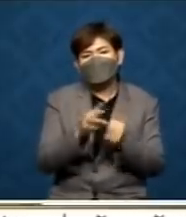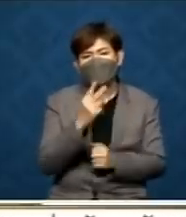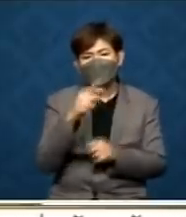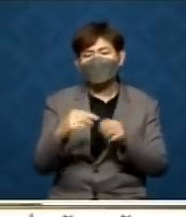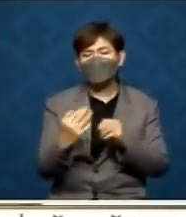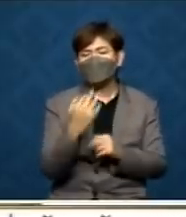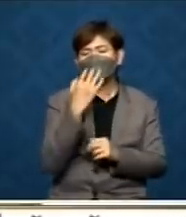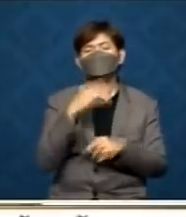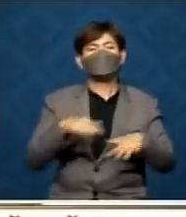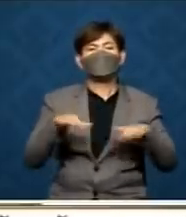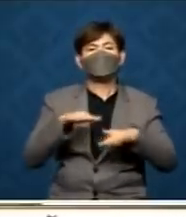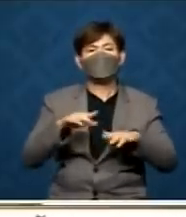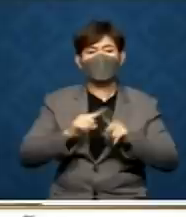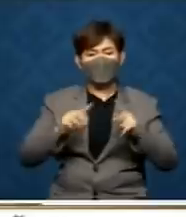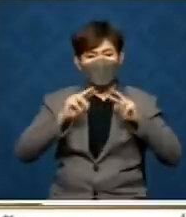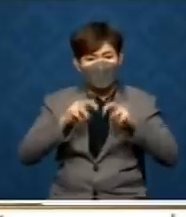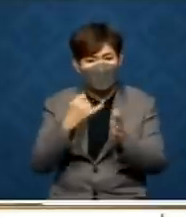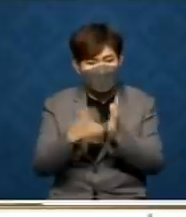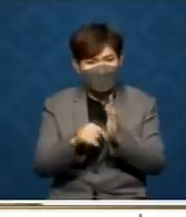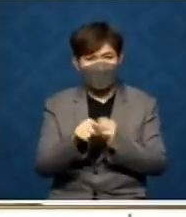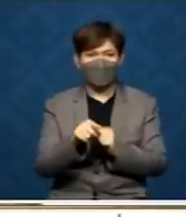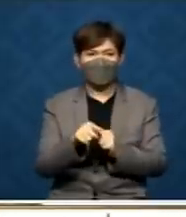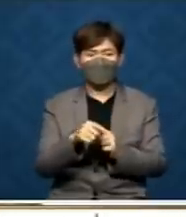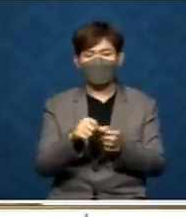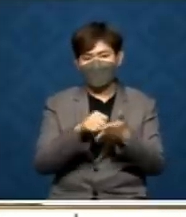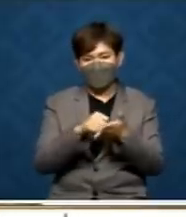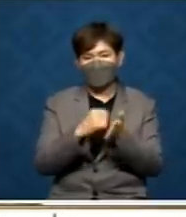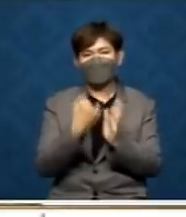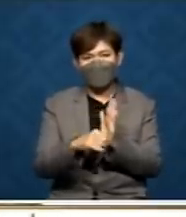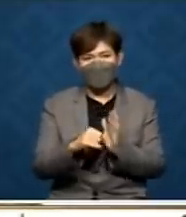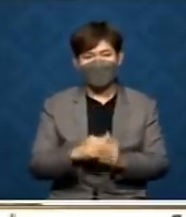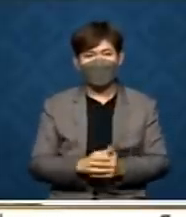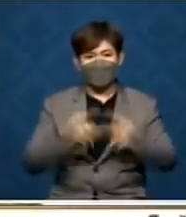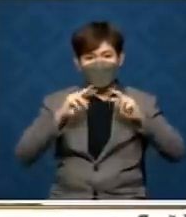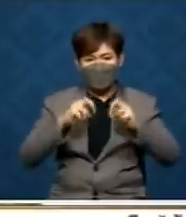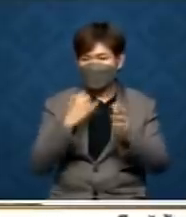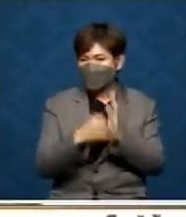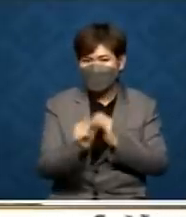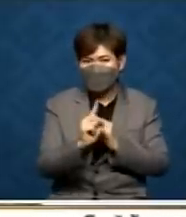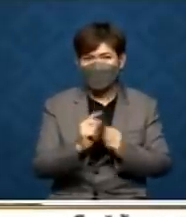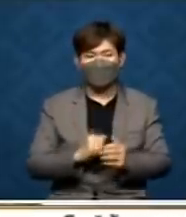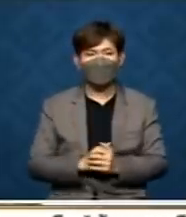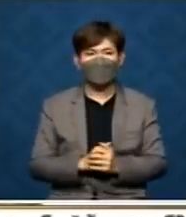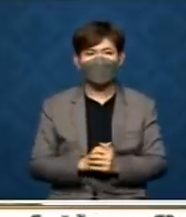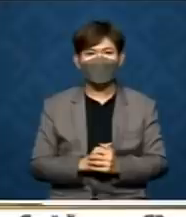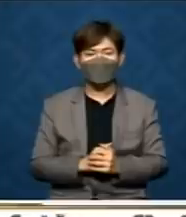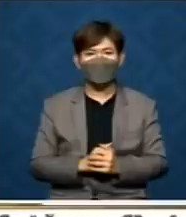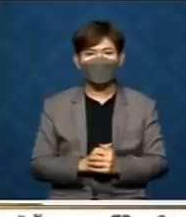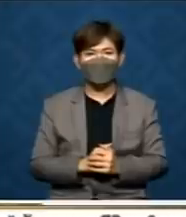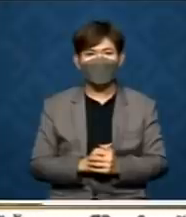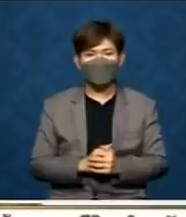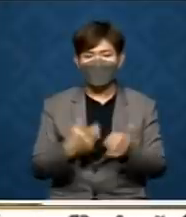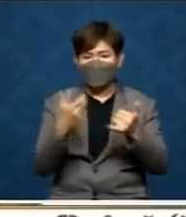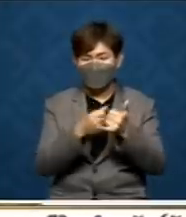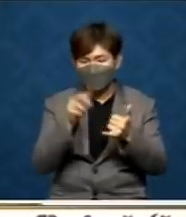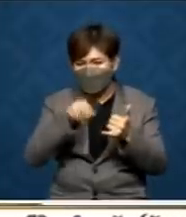ธรรมดาพอที่ข้อผิดมันก็แก้ผิดแล้วต่อมาทางทีครับผิดจะนัดเลยคืออะไรครับมีคนจะหาว่า